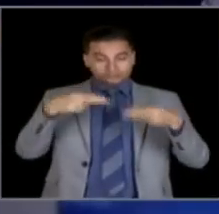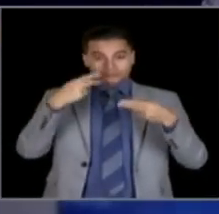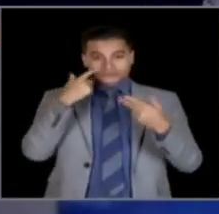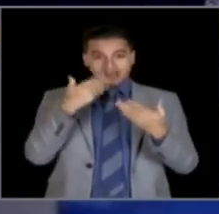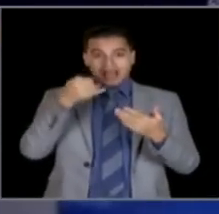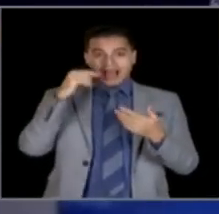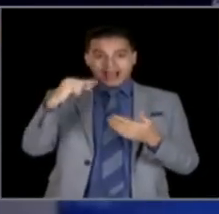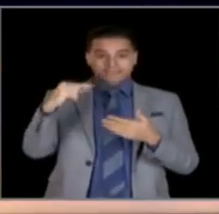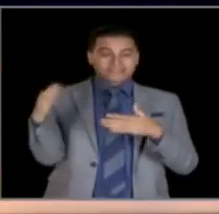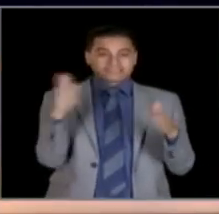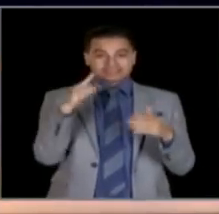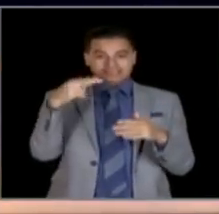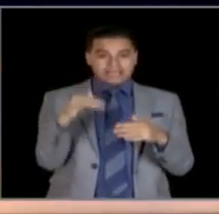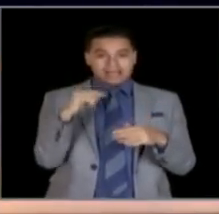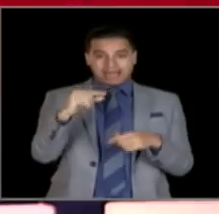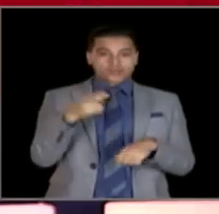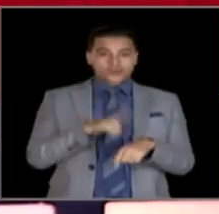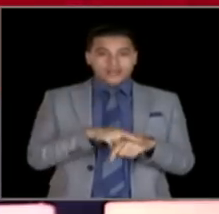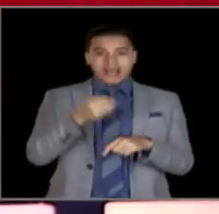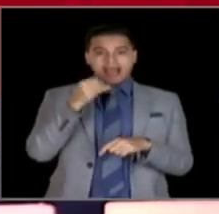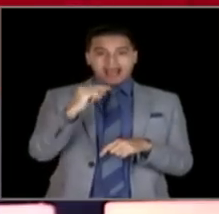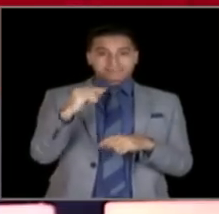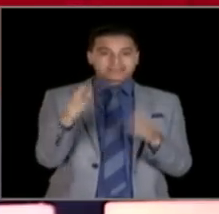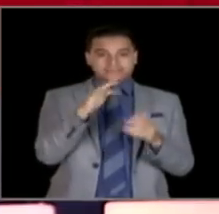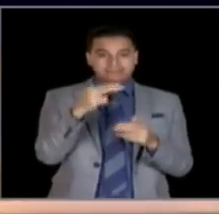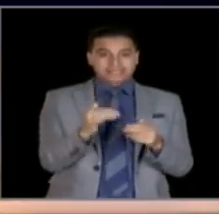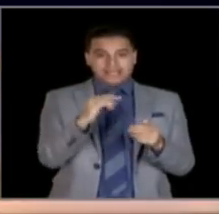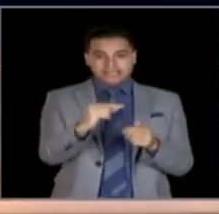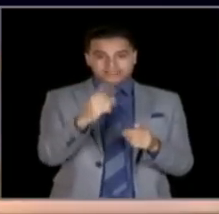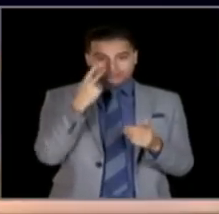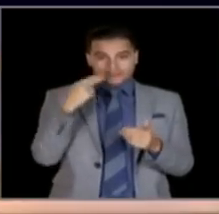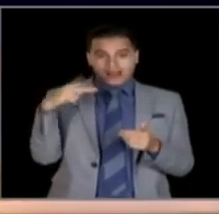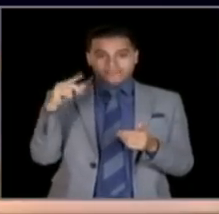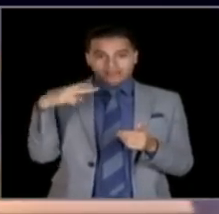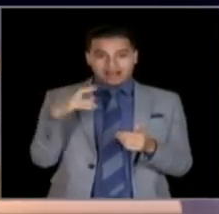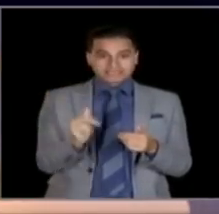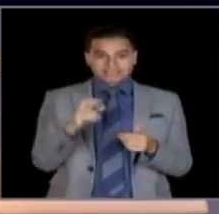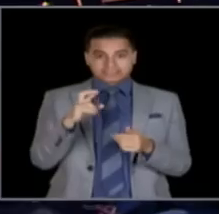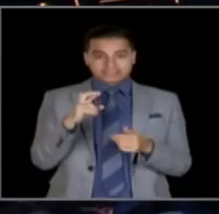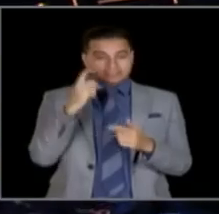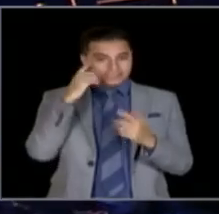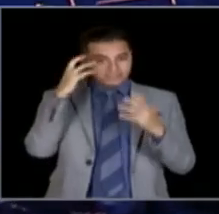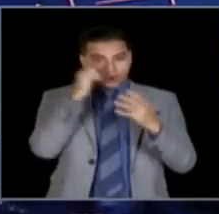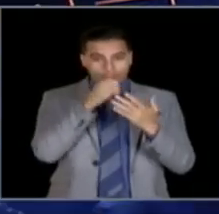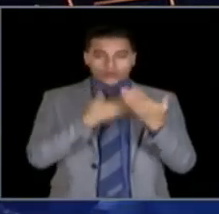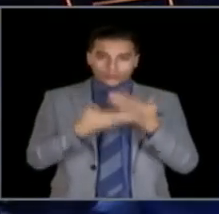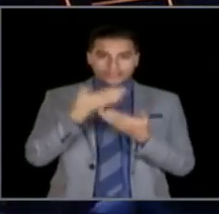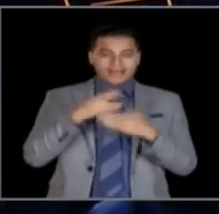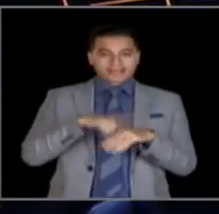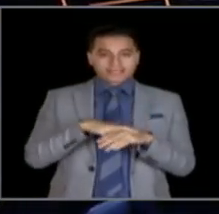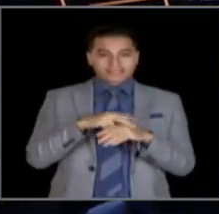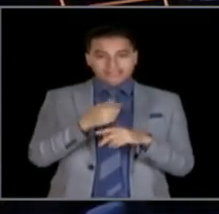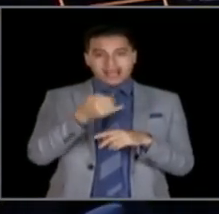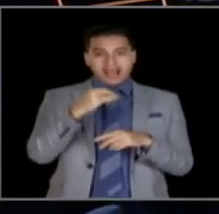أحمد سعيد وعبد العزيز، عبد العزيز وأحمد سعيد. عبد العزيز هتسمع أغنية وترجع لنا دي. شكرا. أحمد سعيد تعالى